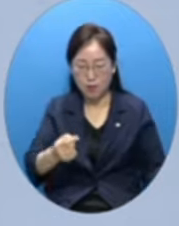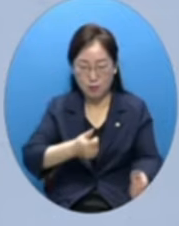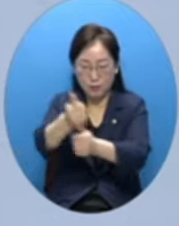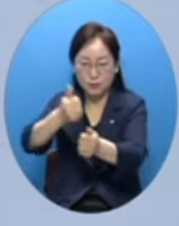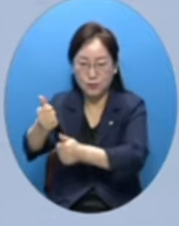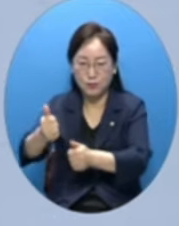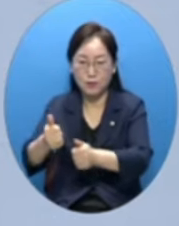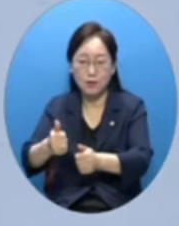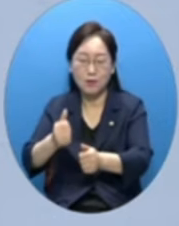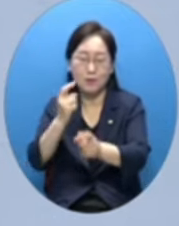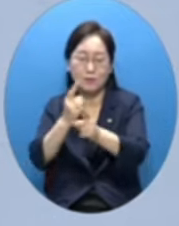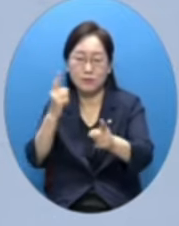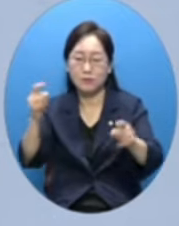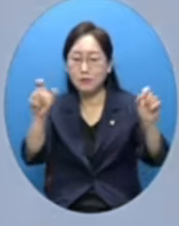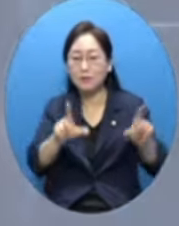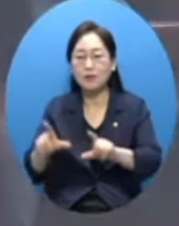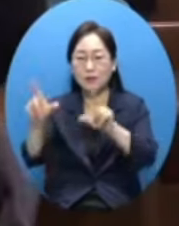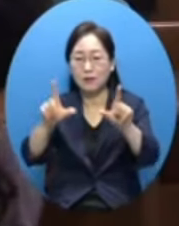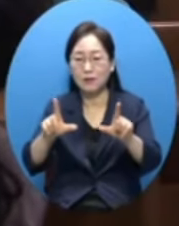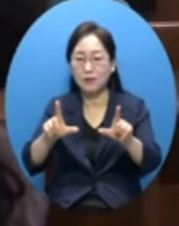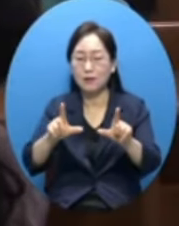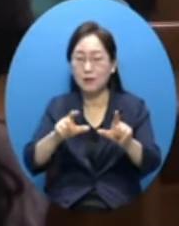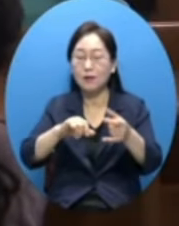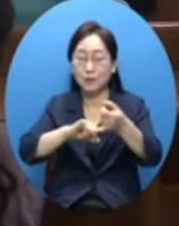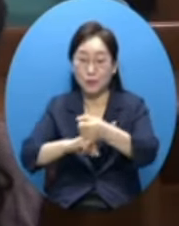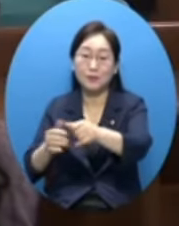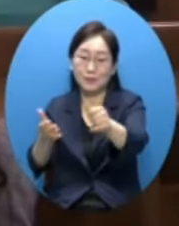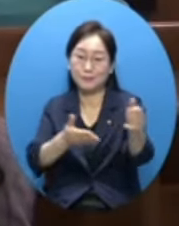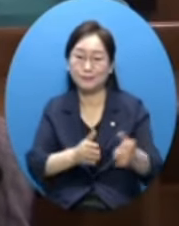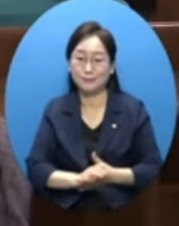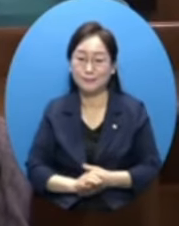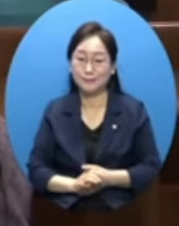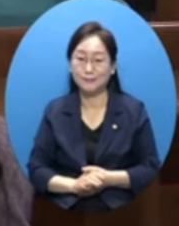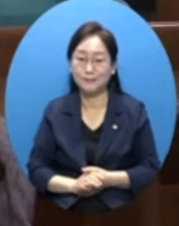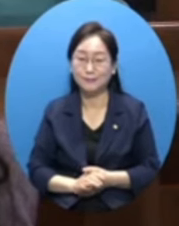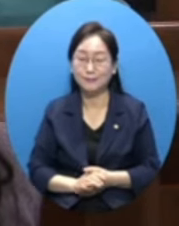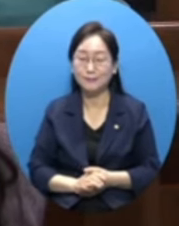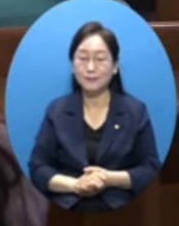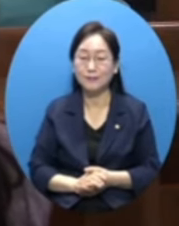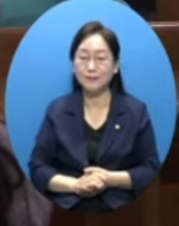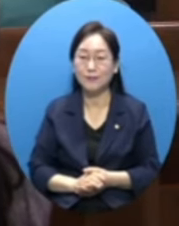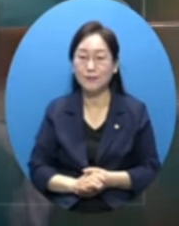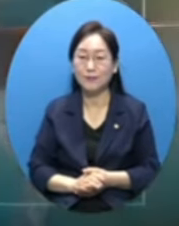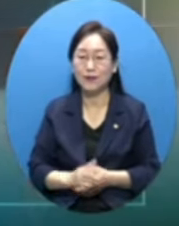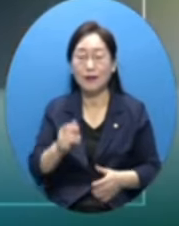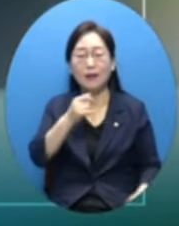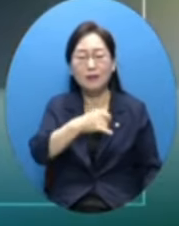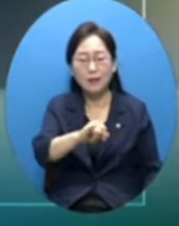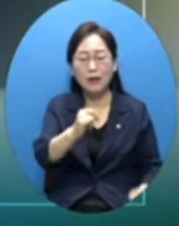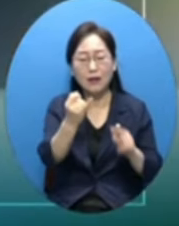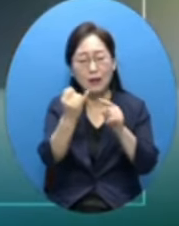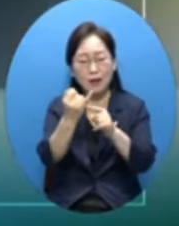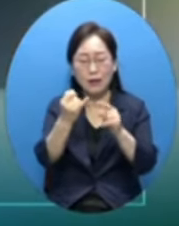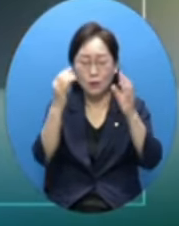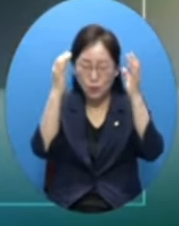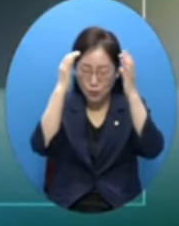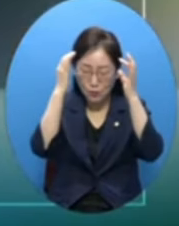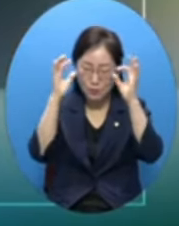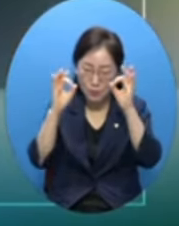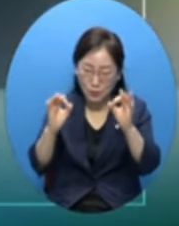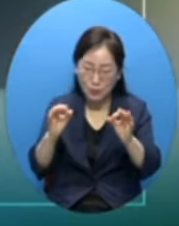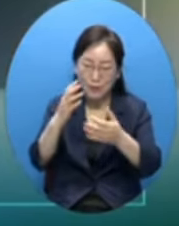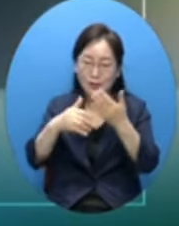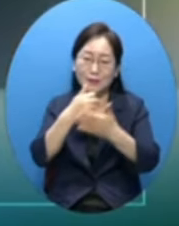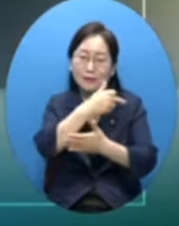승리하을 살아가는 주님의 견이 되야 할 것입니다 아멘 딸의 고난을 통하여 하나님의 큰 혜를